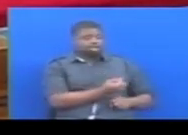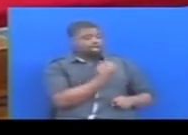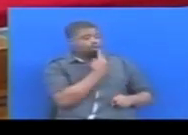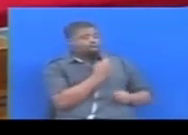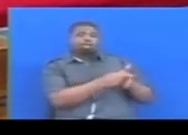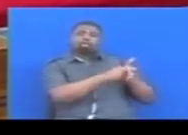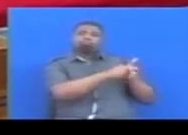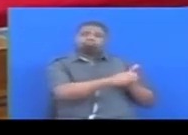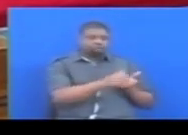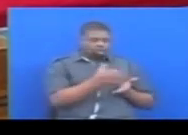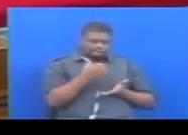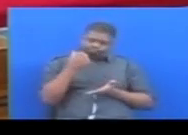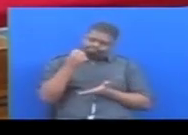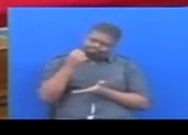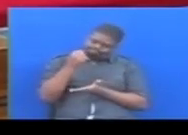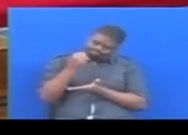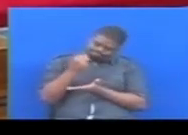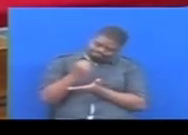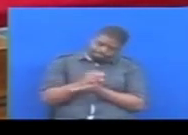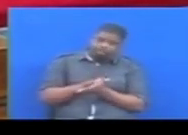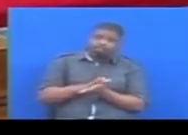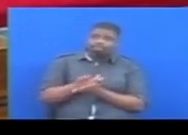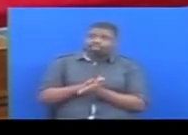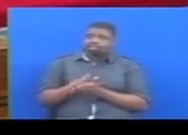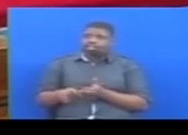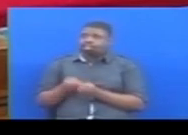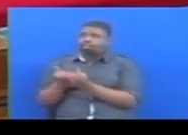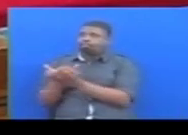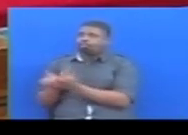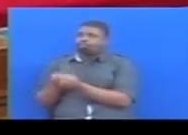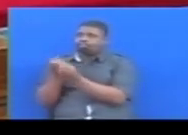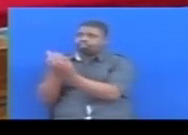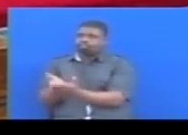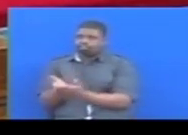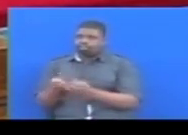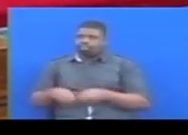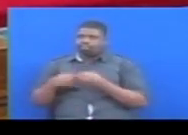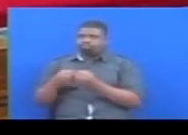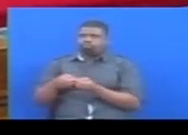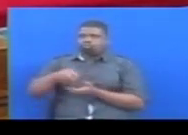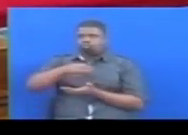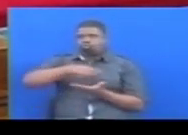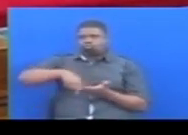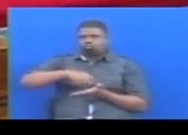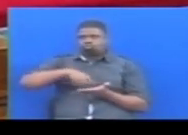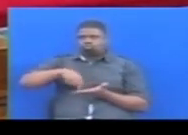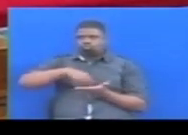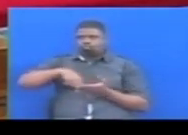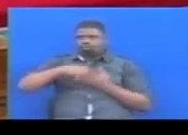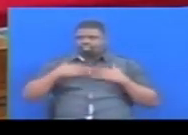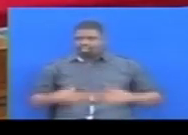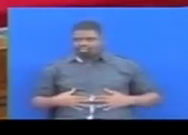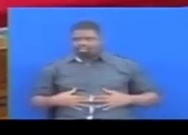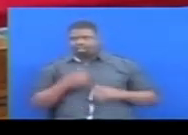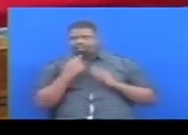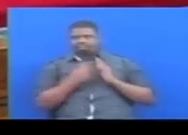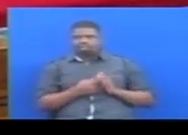ikinunua mafuta hayo kadri ya maombi yalivyowasilishwa na vituo vya kutolea huduma ya afya. Baadhi ya taasisi kama